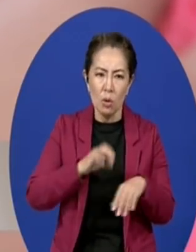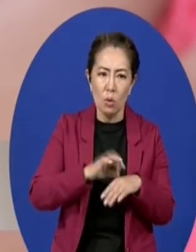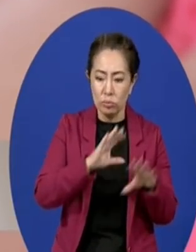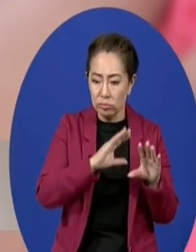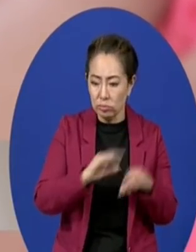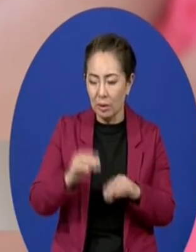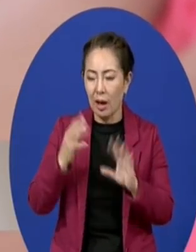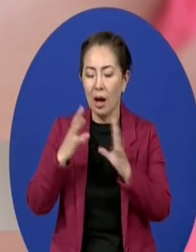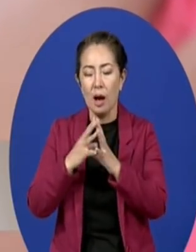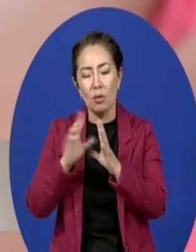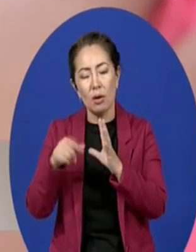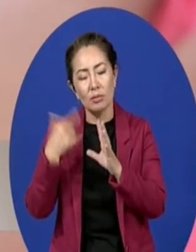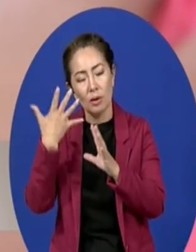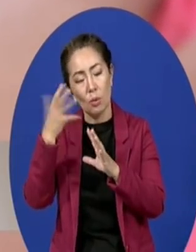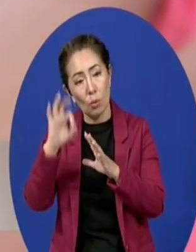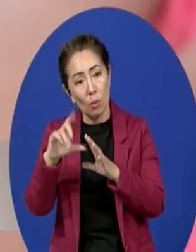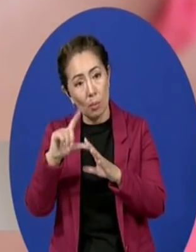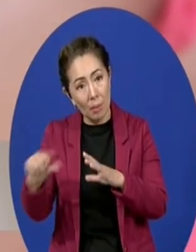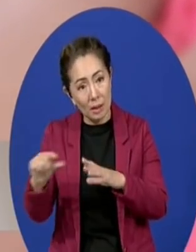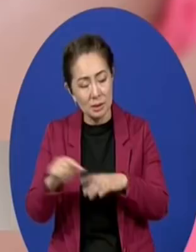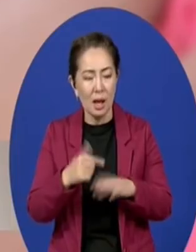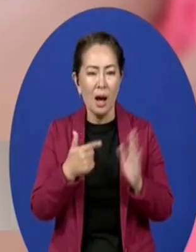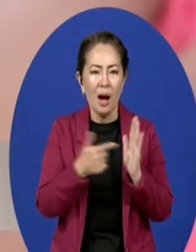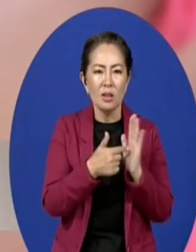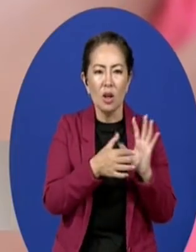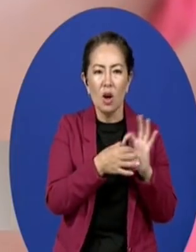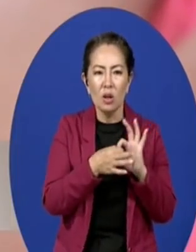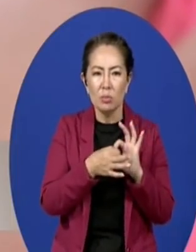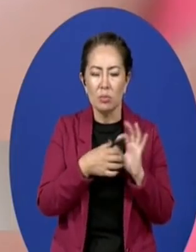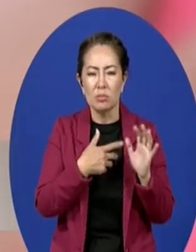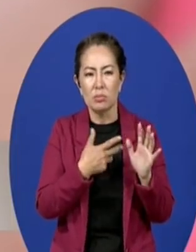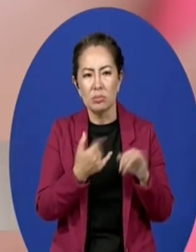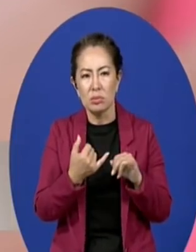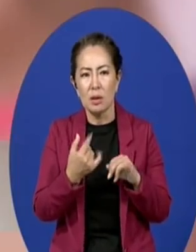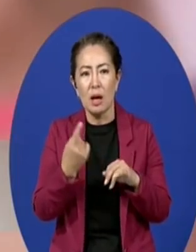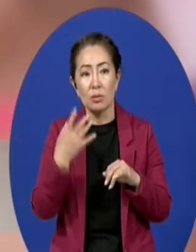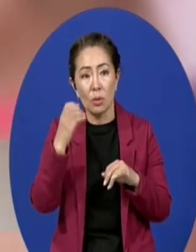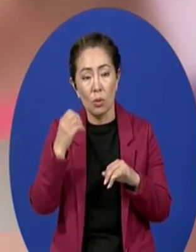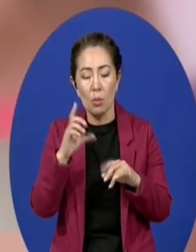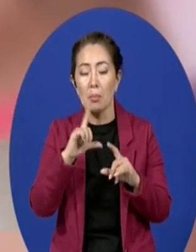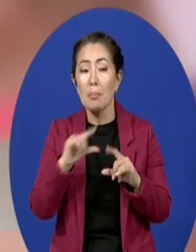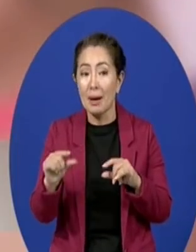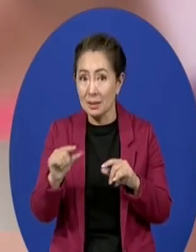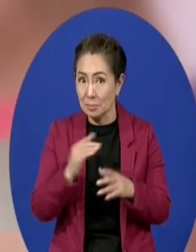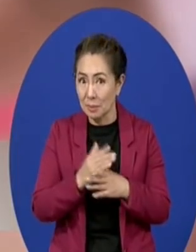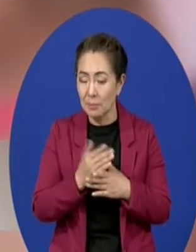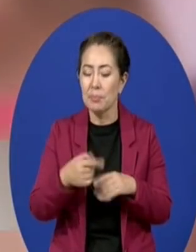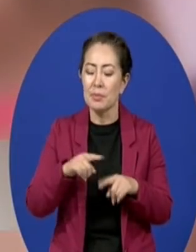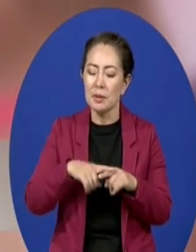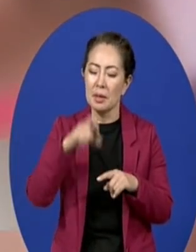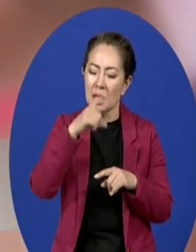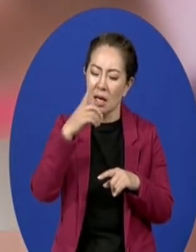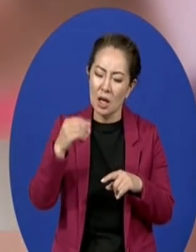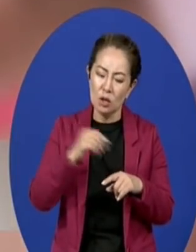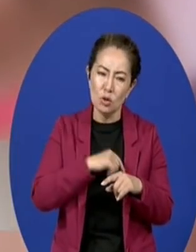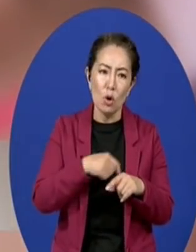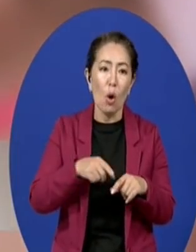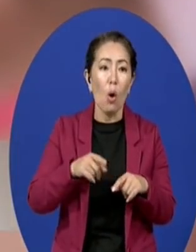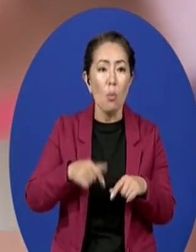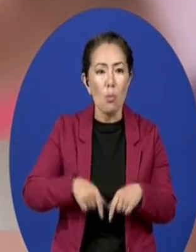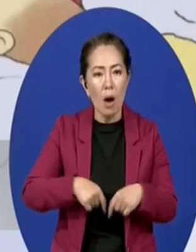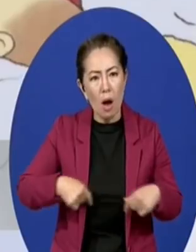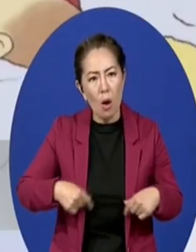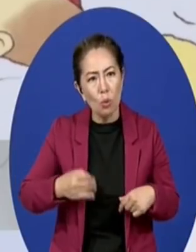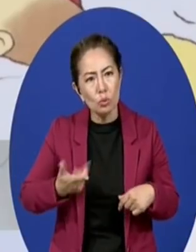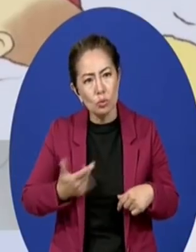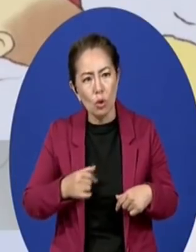шалтгааллах эндэгдлийг 10.5%-аар, хатгалгаанаас шалтгааллах эндэгдлийг 15%-аар бууруулдаг. Мөн их умаа хүзүүний болон хөхний